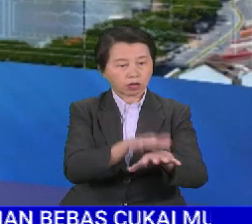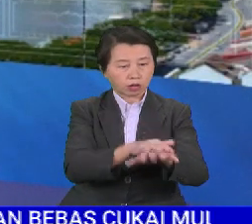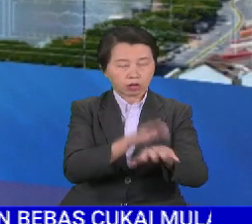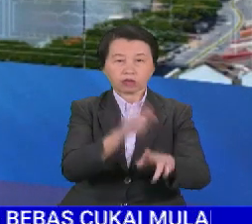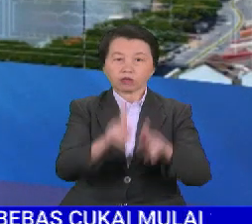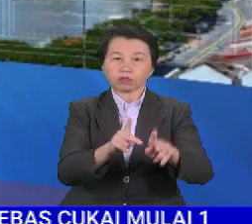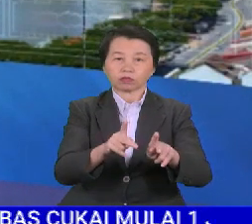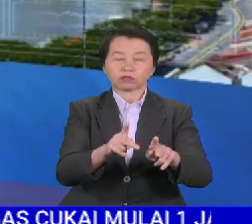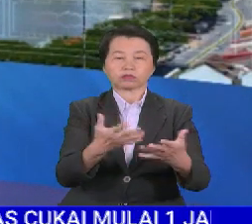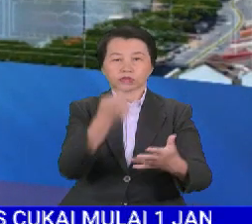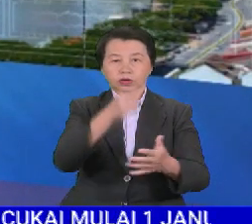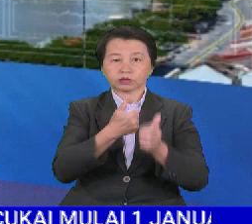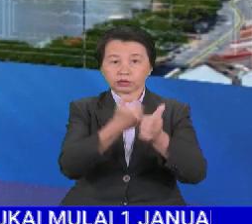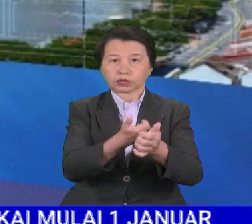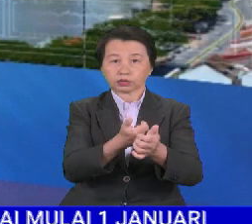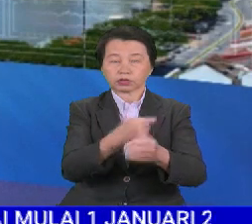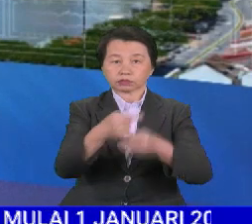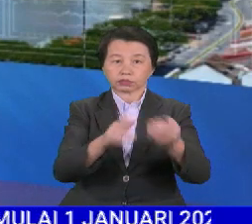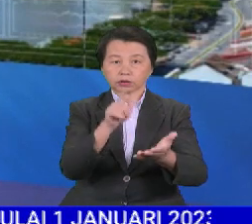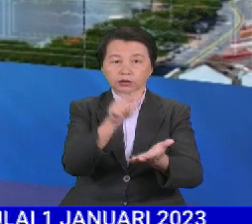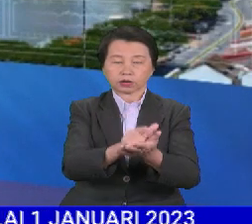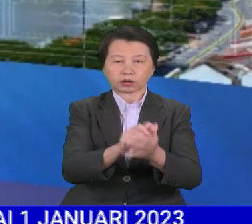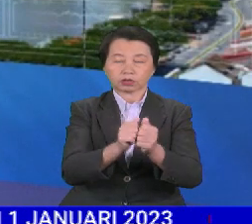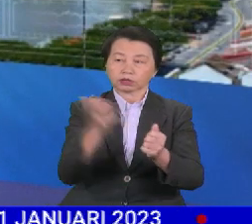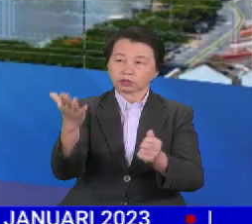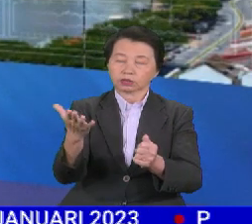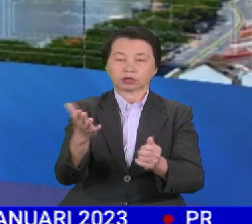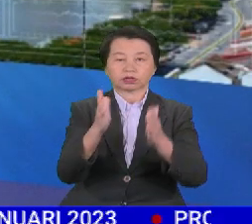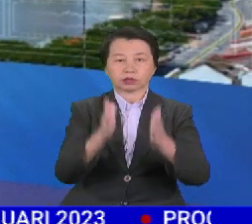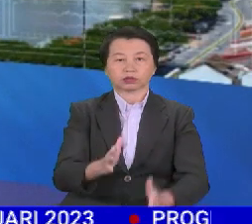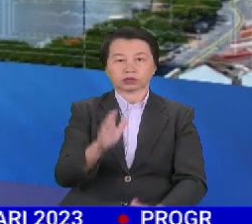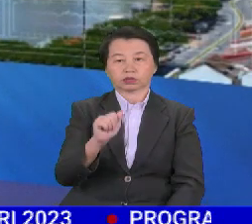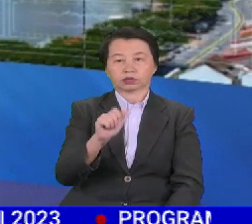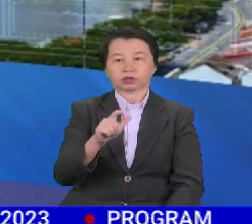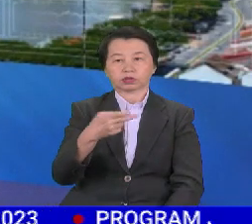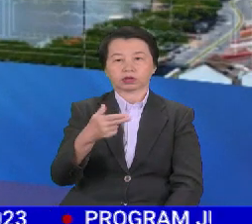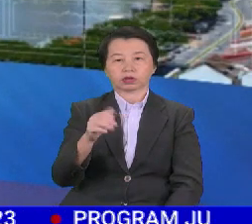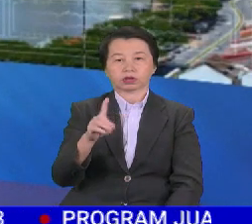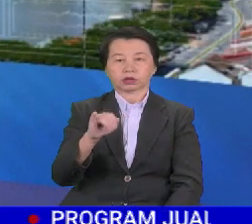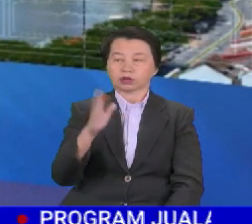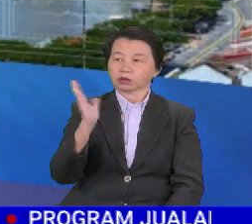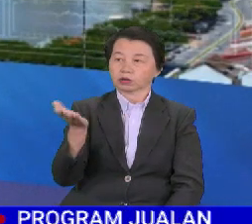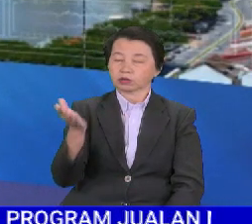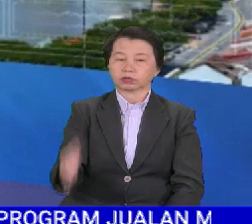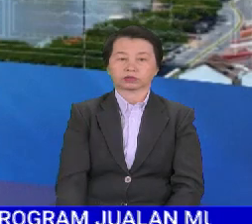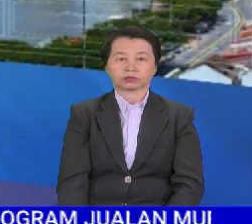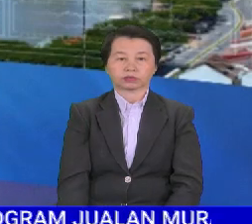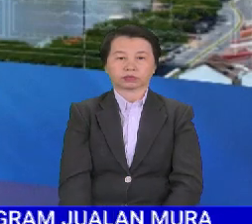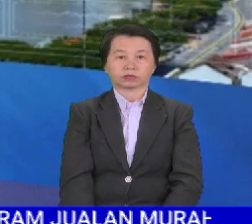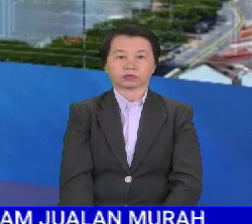daripada penduduk. Untuk mengikuti perkembangannya, kita bersama pelapor Muhammad Al-Hadi Syamsawi. Silakan Hadi.